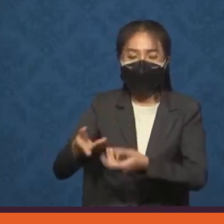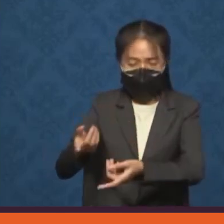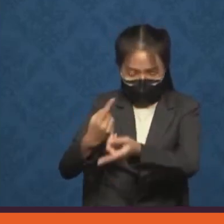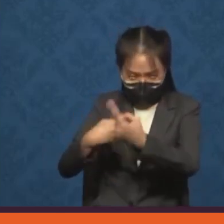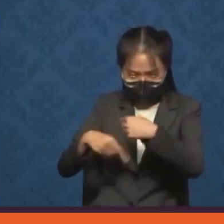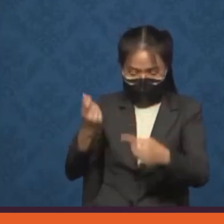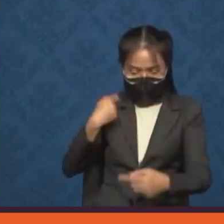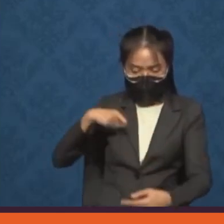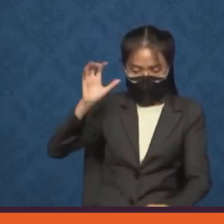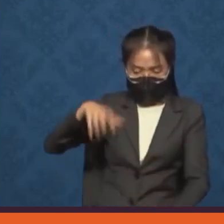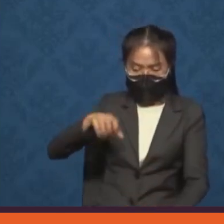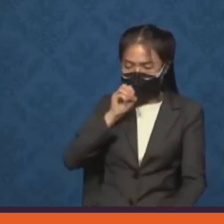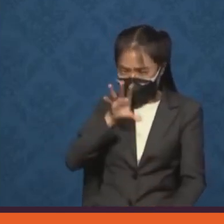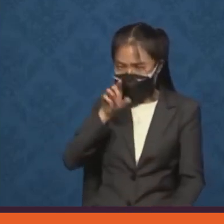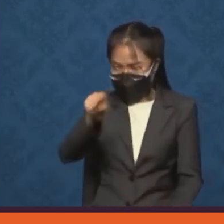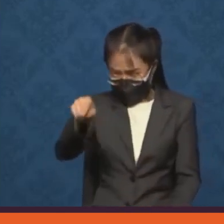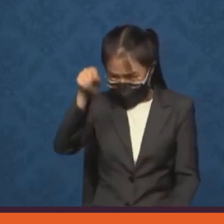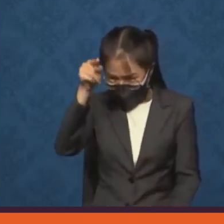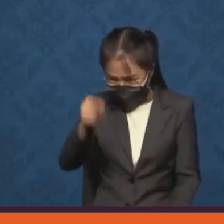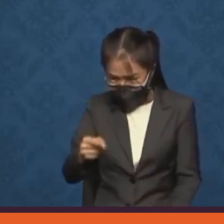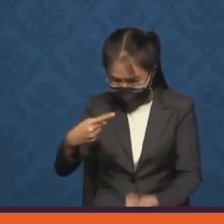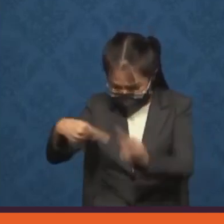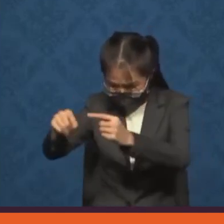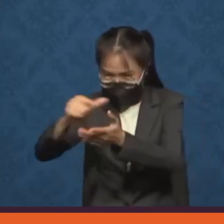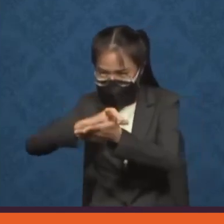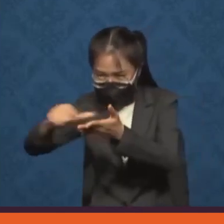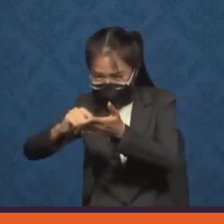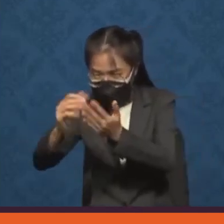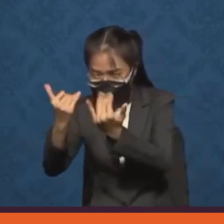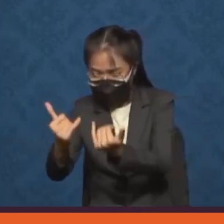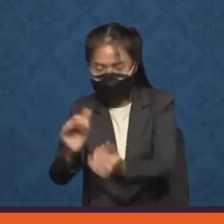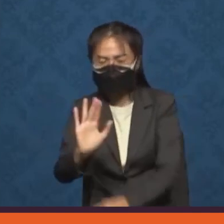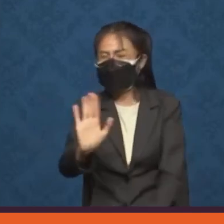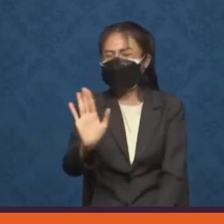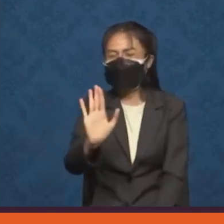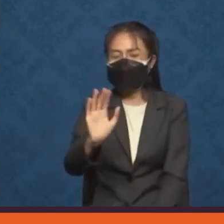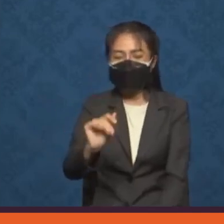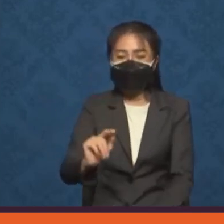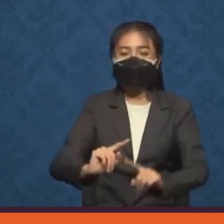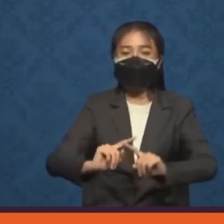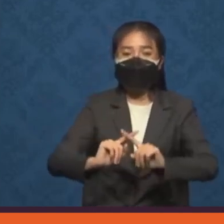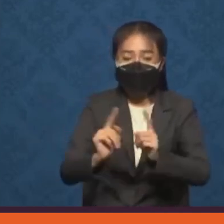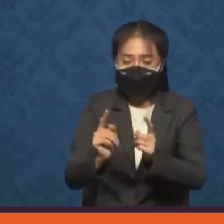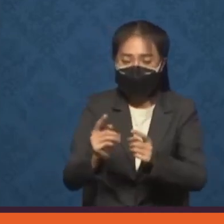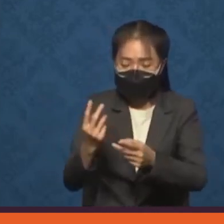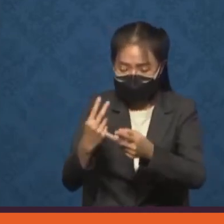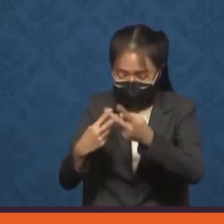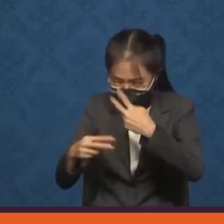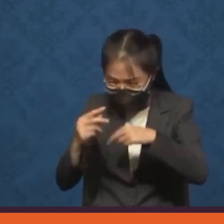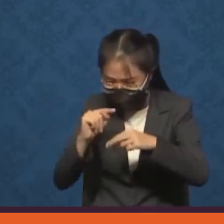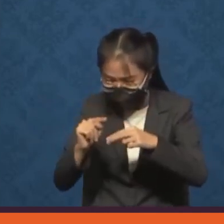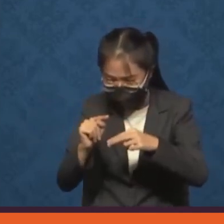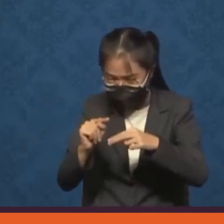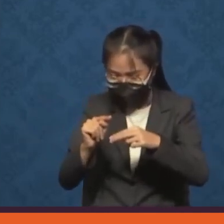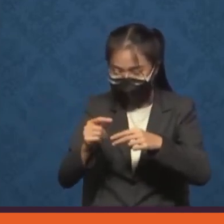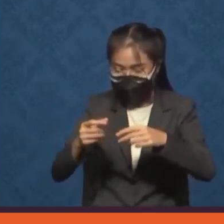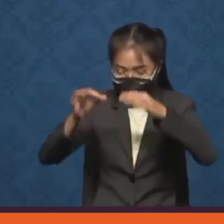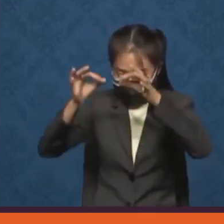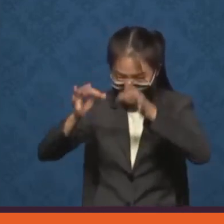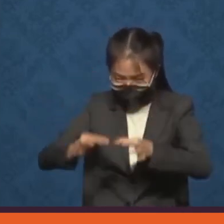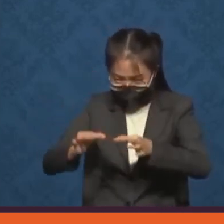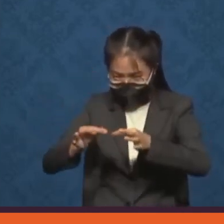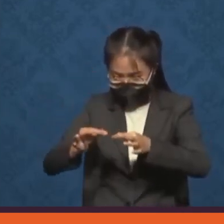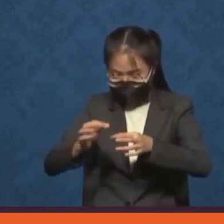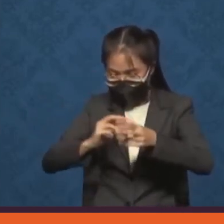การบอกเธอต้องกลับไปแก้คำพิพากษาเดี๋ยวนี้ไม่มีเลยครับเรามีแต่เพียงเอาคำพิพากษาต่างๆเข้ามาศึกษาแล้วก็ทำเป็นรายงาน